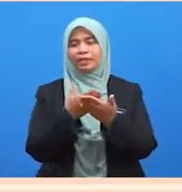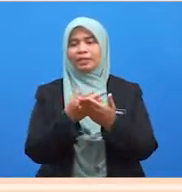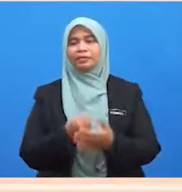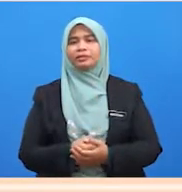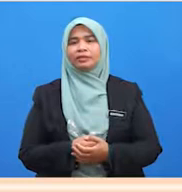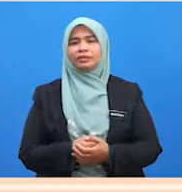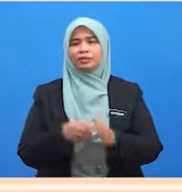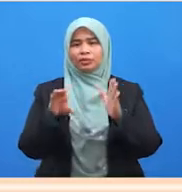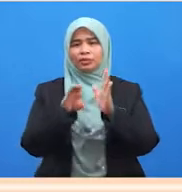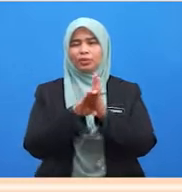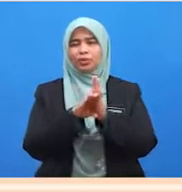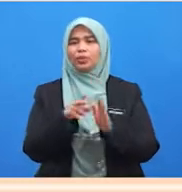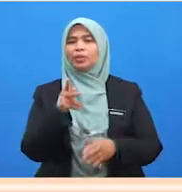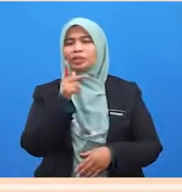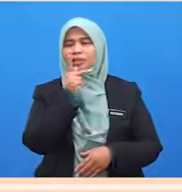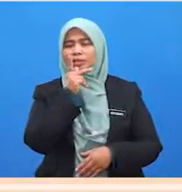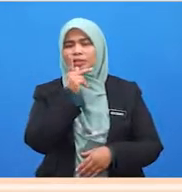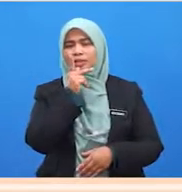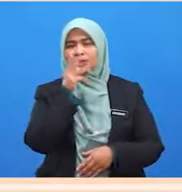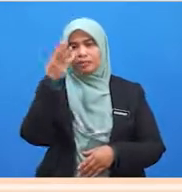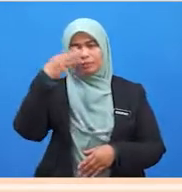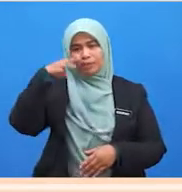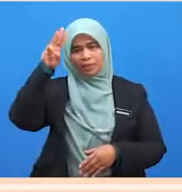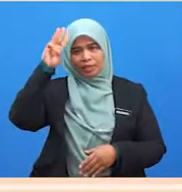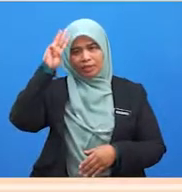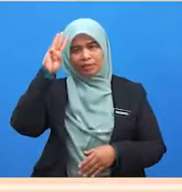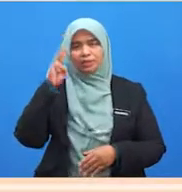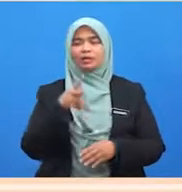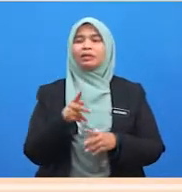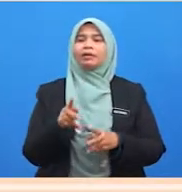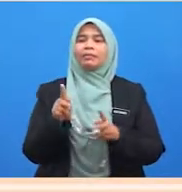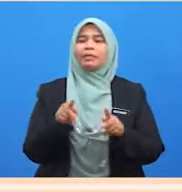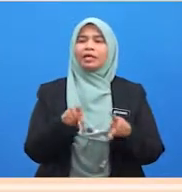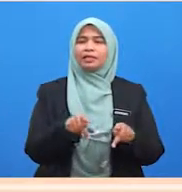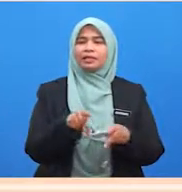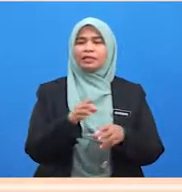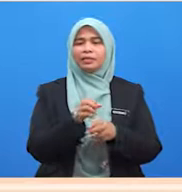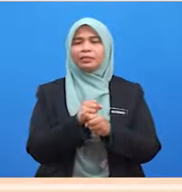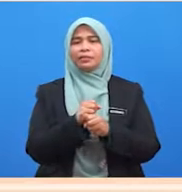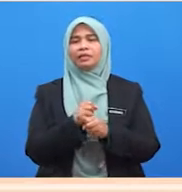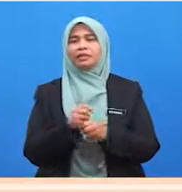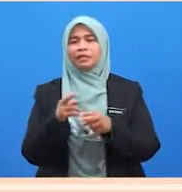Contoh di dataran Kedah Perlis, padi dapat ditanam dan hidup dengan subur